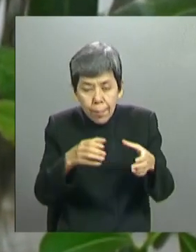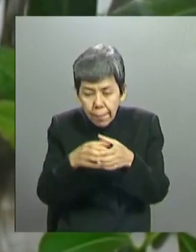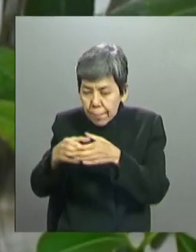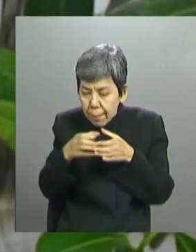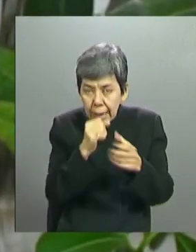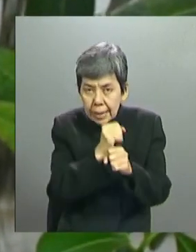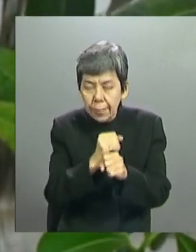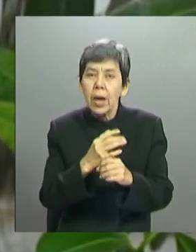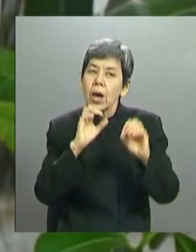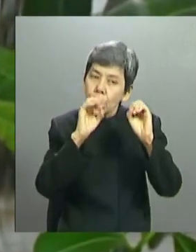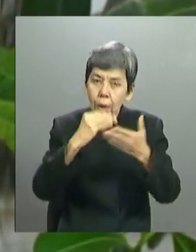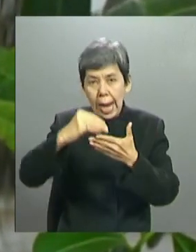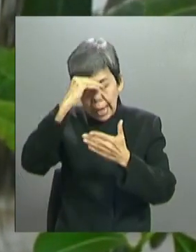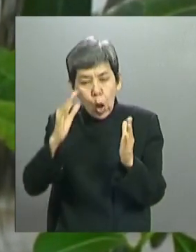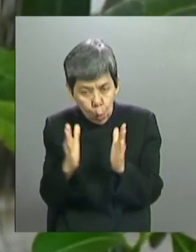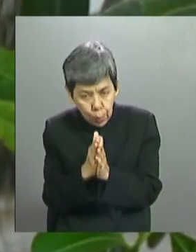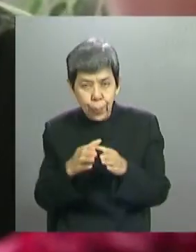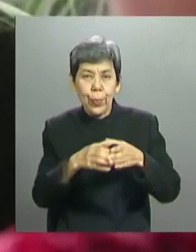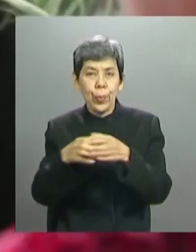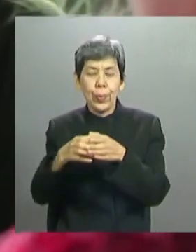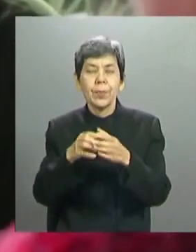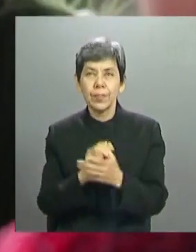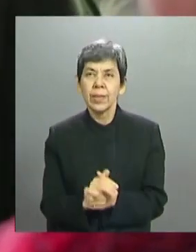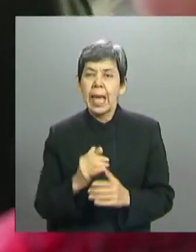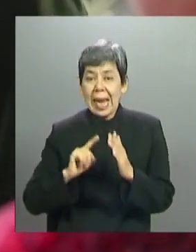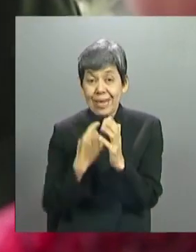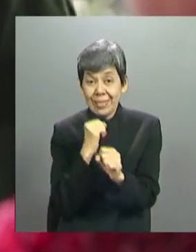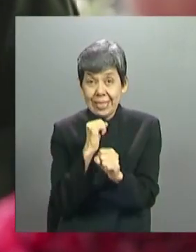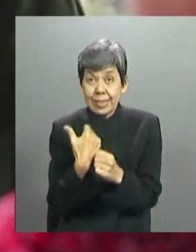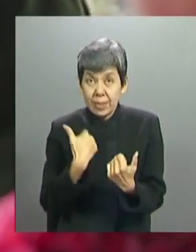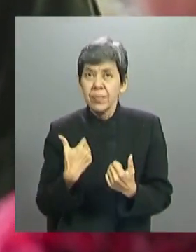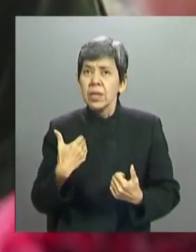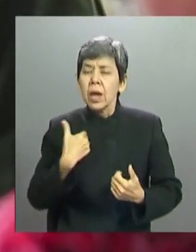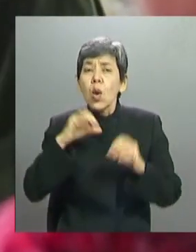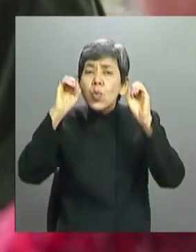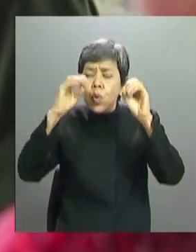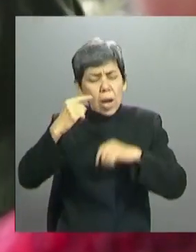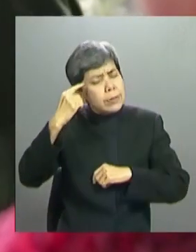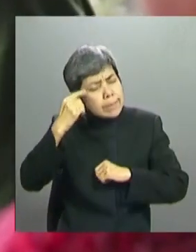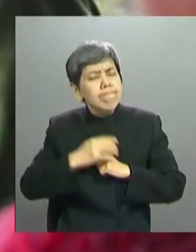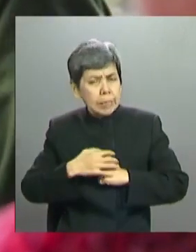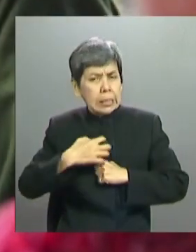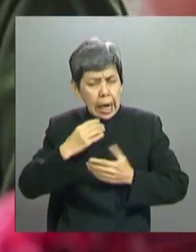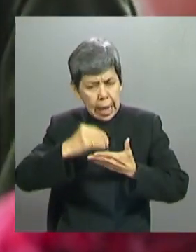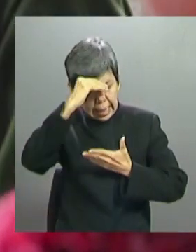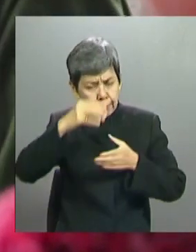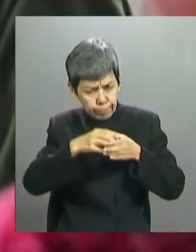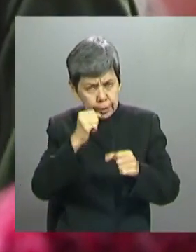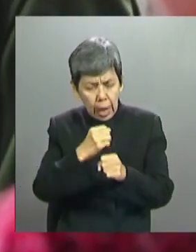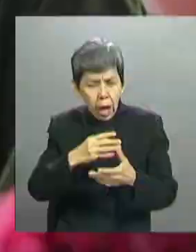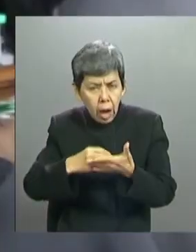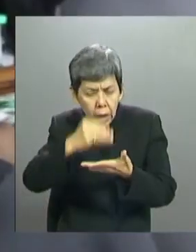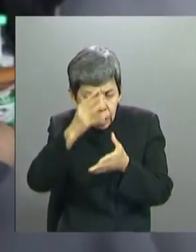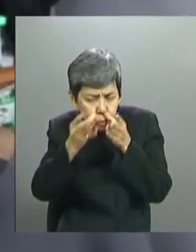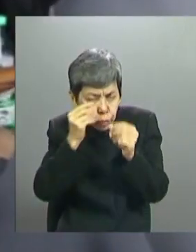ก็ทั้งอาจารย์แล้วก็นิสิตมารวมกันค่ะก็เริ่มต้นที่ว่าอาจารย์เห็นว่าอยากให้นิสิตของเราอ่ะได้เรียนรู้ร่วม